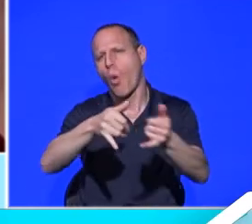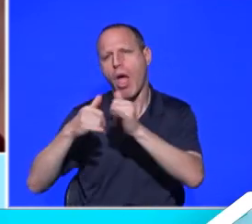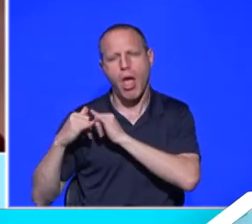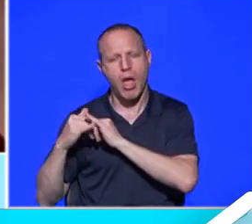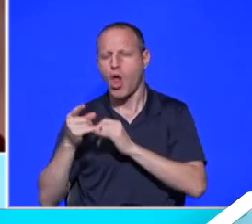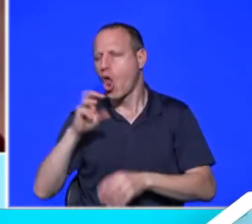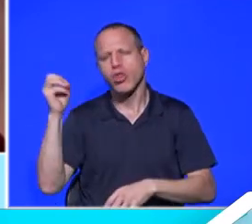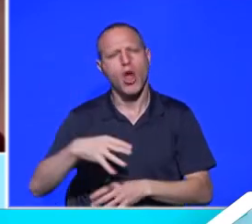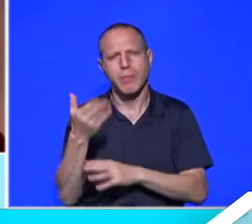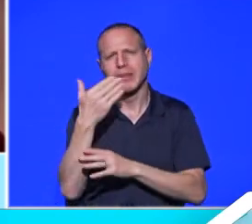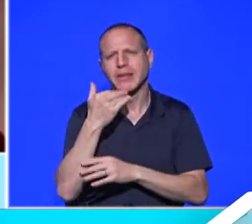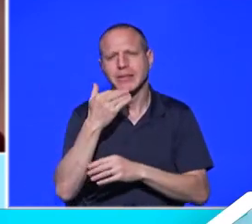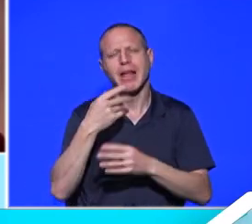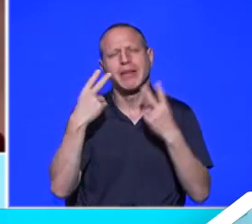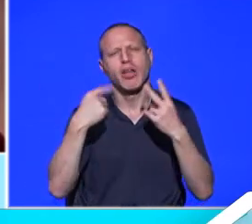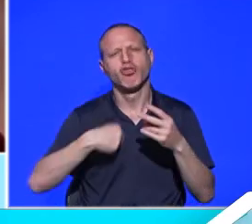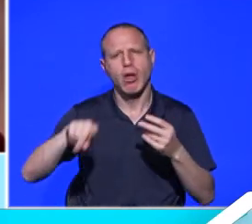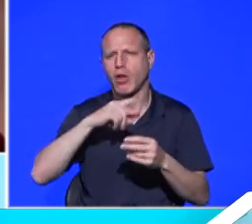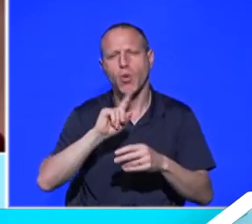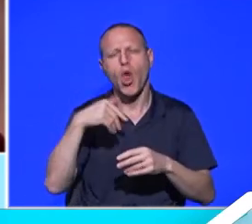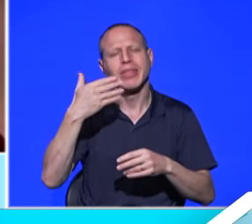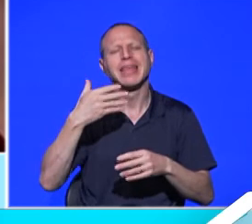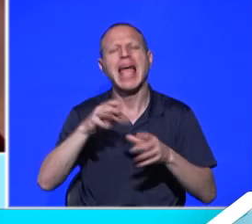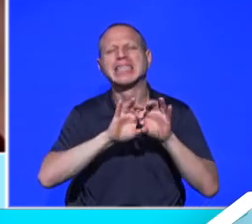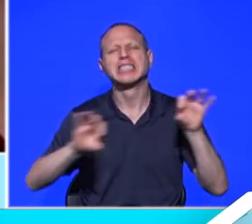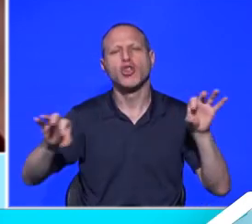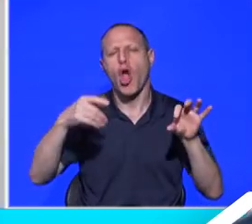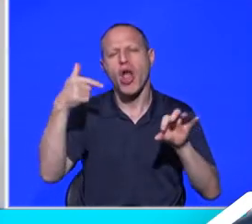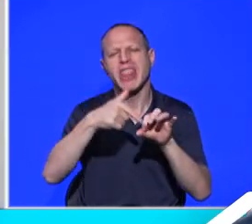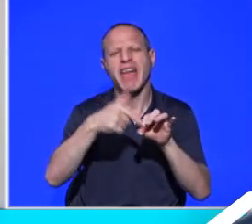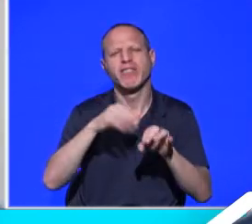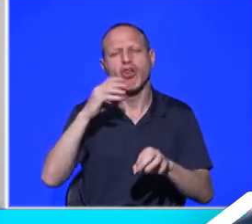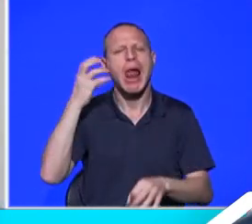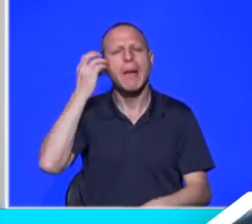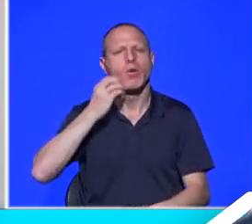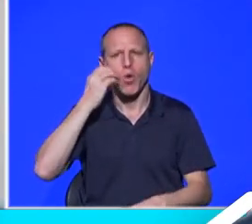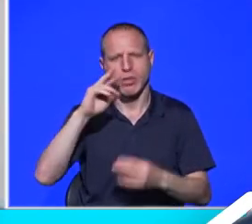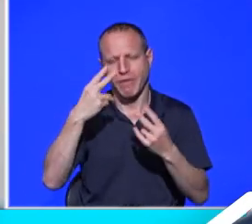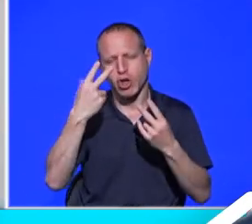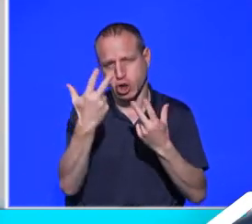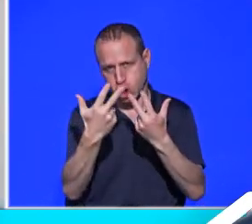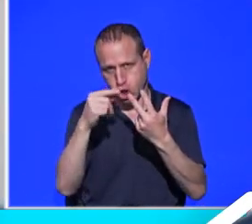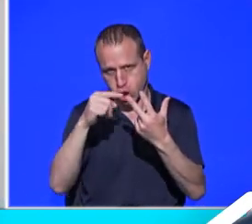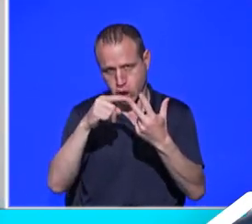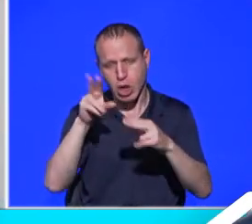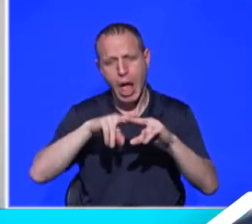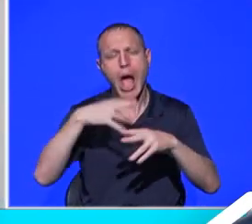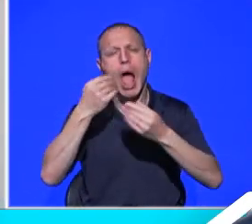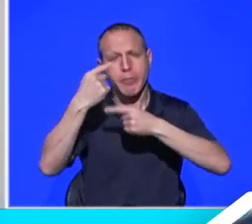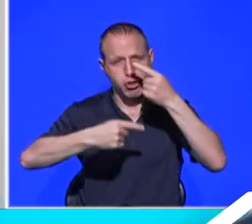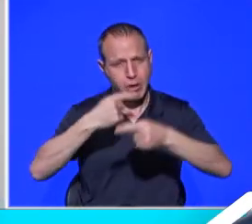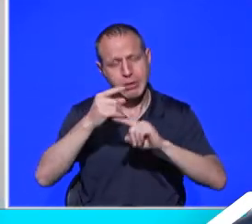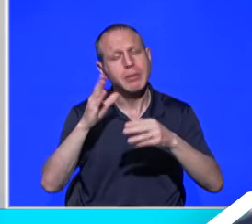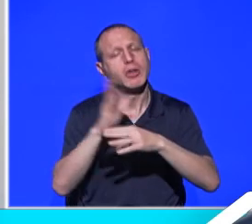שלא אנחנו נהיה צינור הנפט של האמירתים. כן. הדבר השלישי, אחרי כל כך הרבה שנים, להיערך למקרה של שפך,